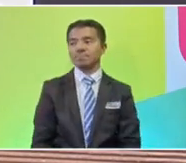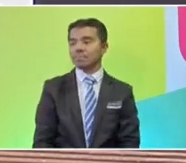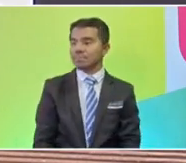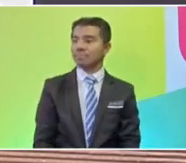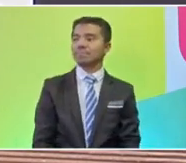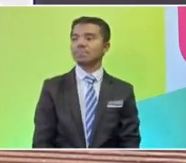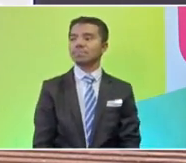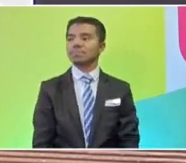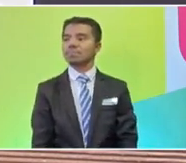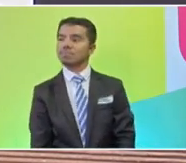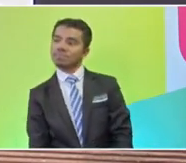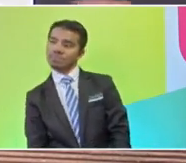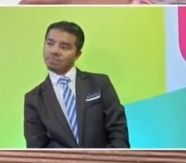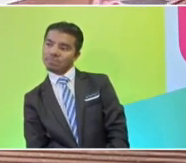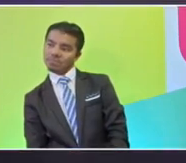kan